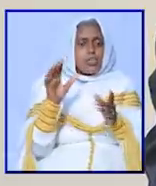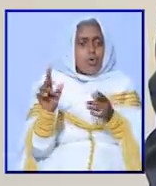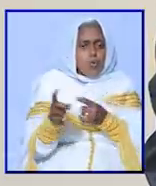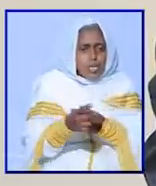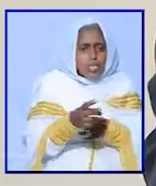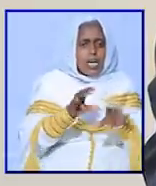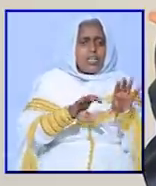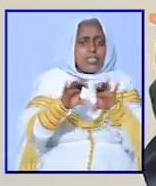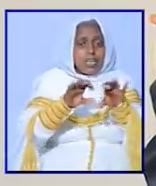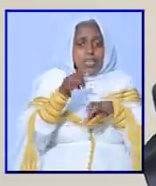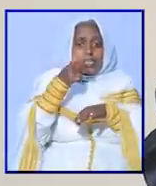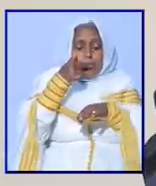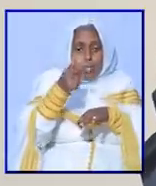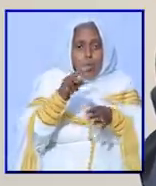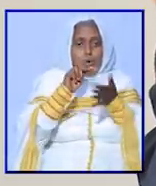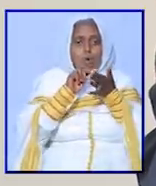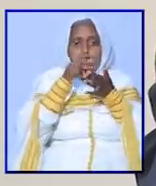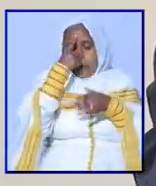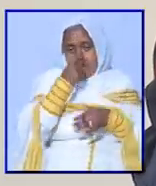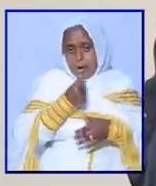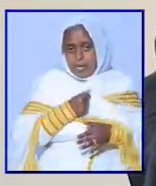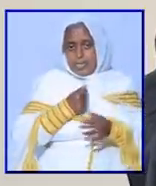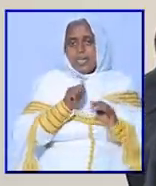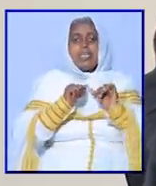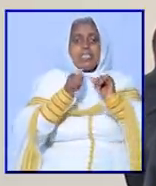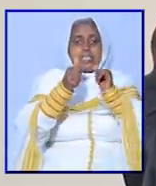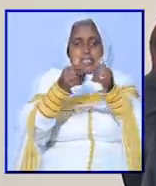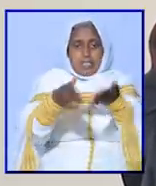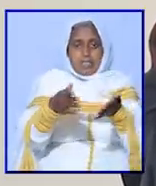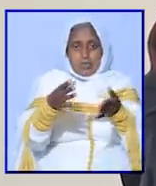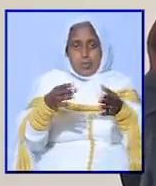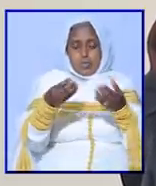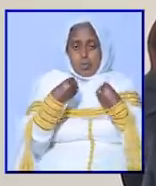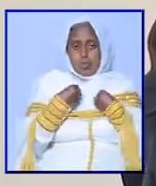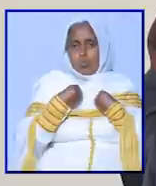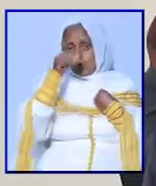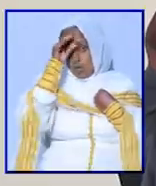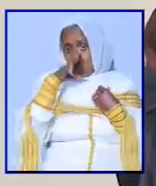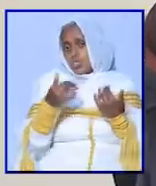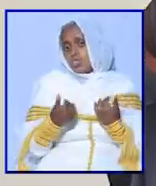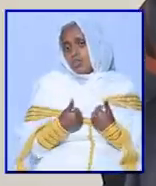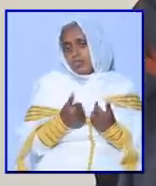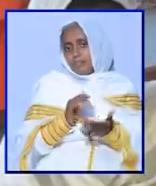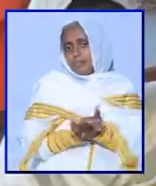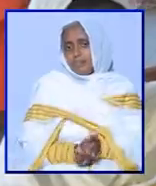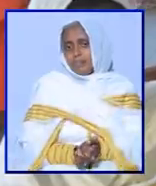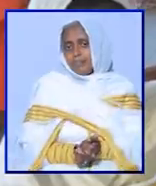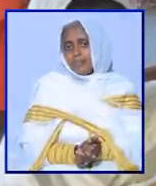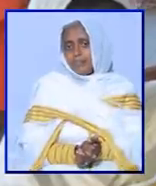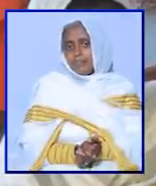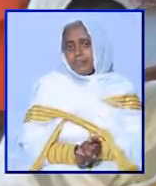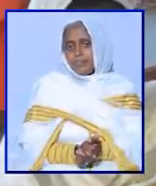አይነት ይሆንልኛል ይደረግልኛል ብሎ ማመን የተሰጣቸው ሰዎች አሉ